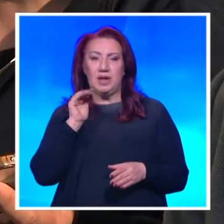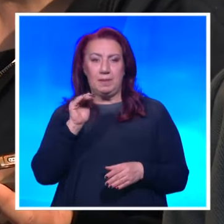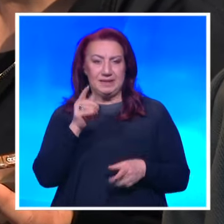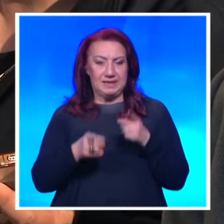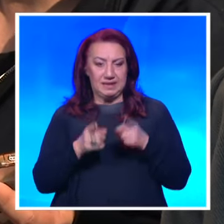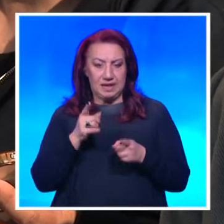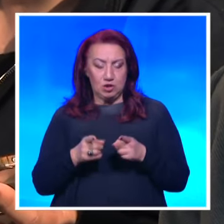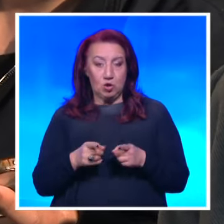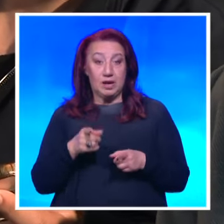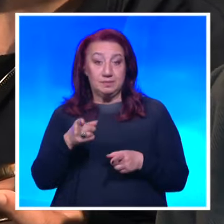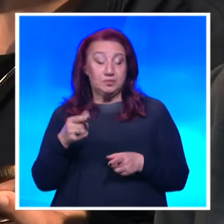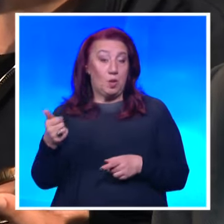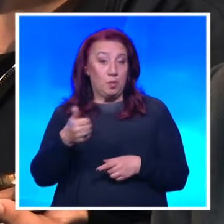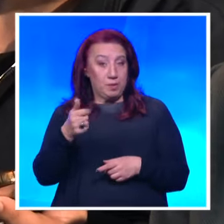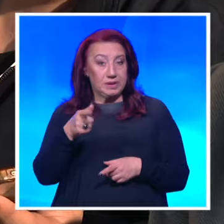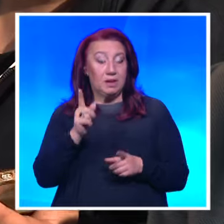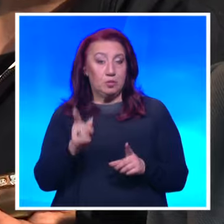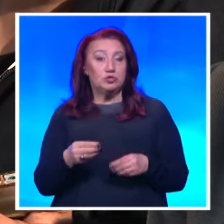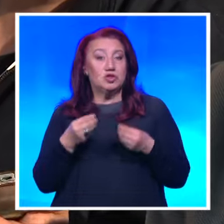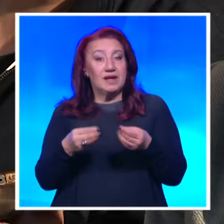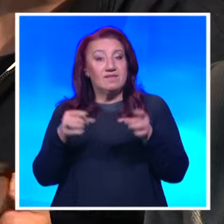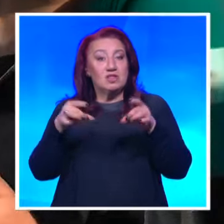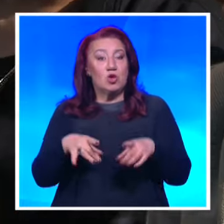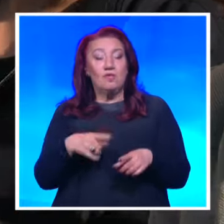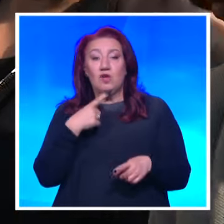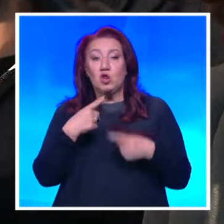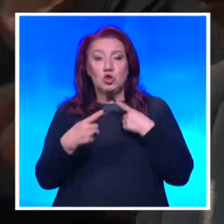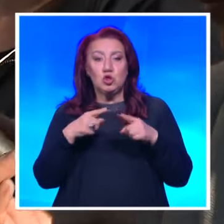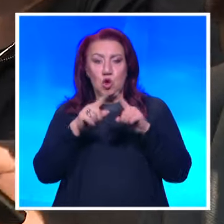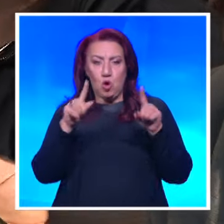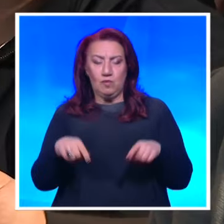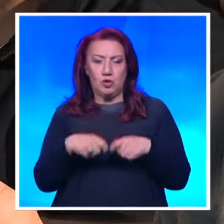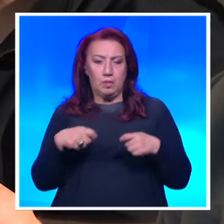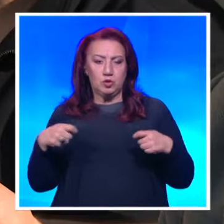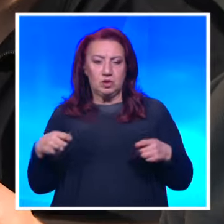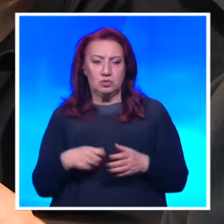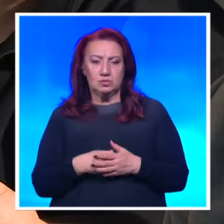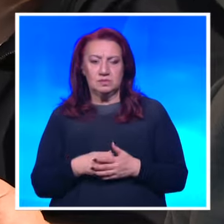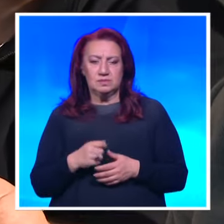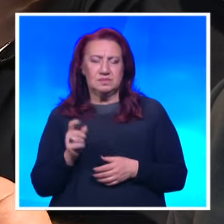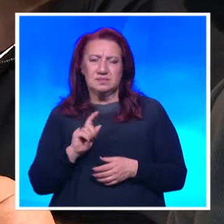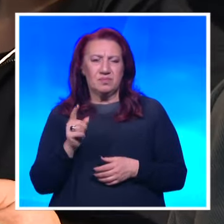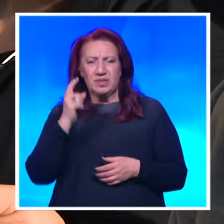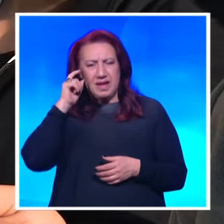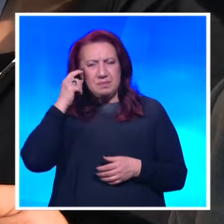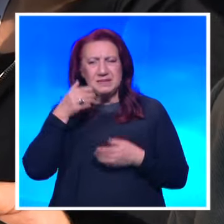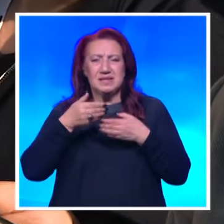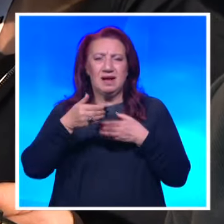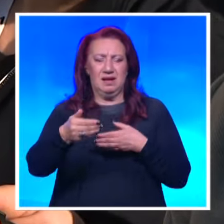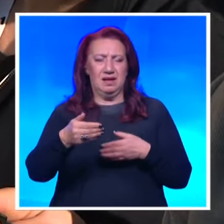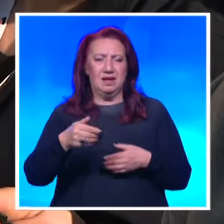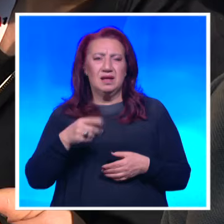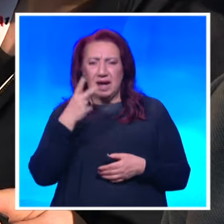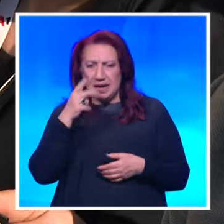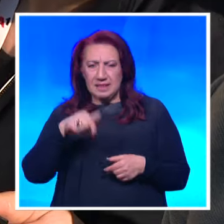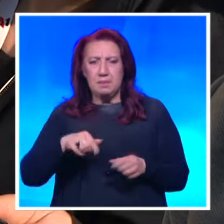даде още един тласък напред към подписването на по-дълъг договор. Вижте, не мисля толкова напред. Гледам да бъда полезен в